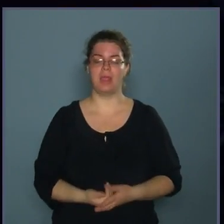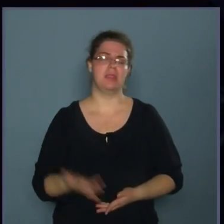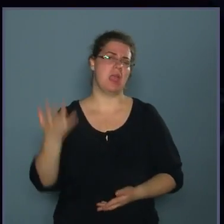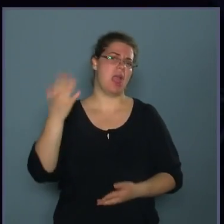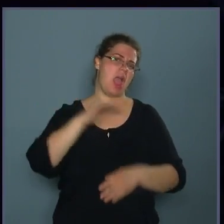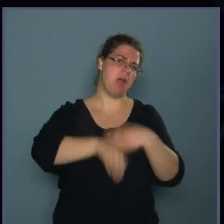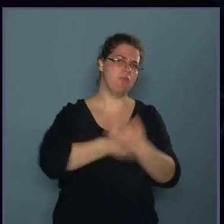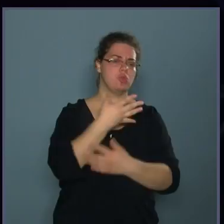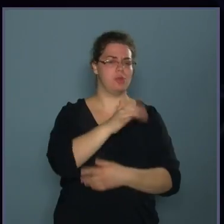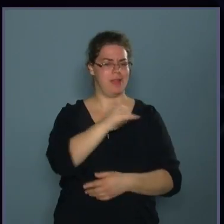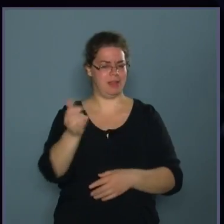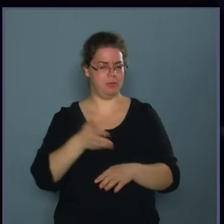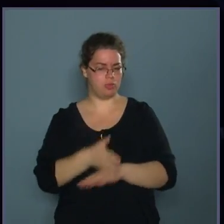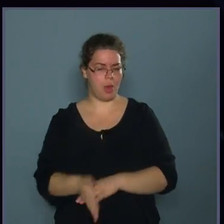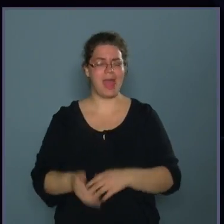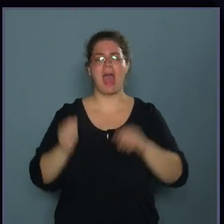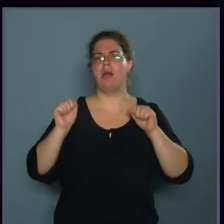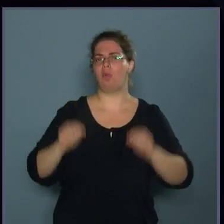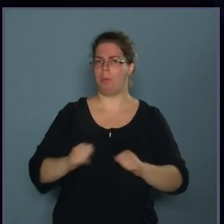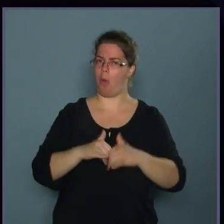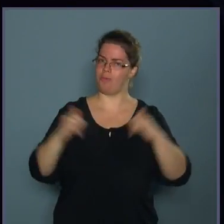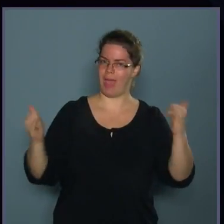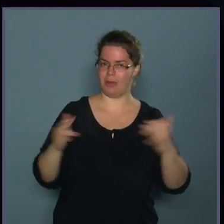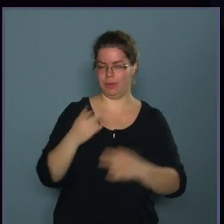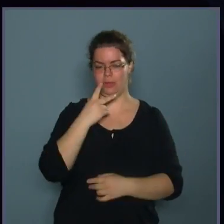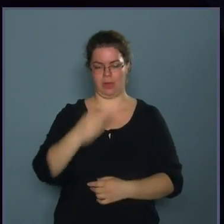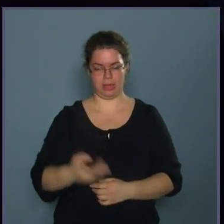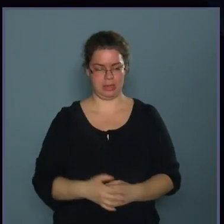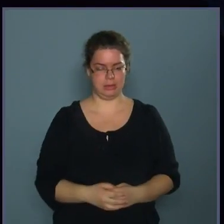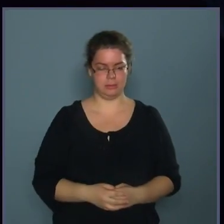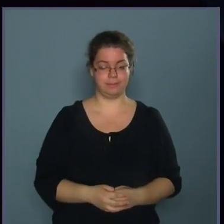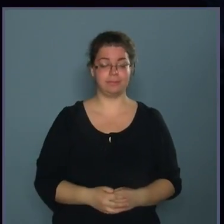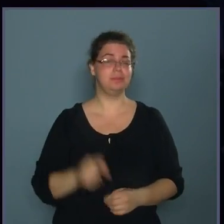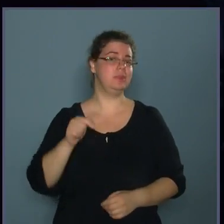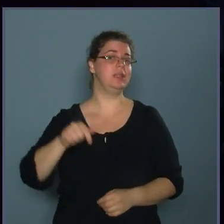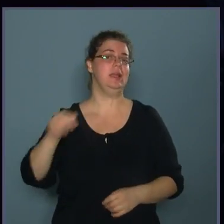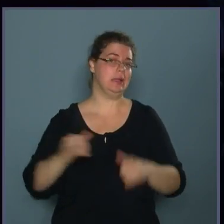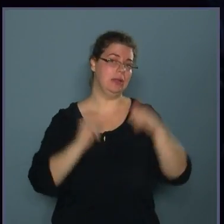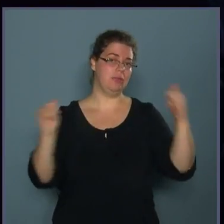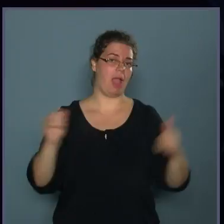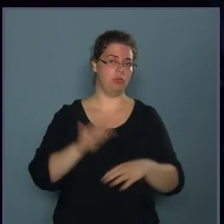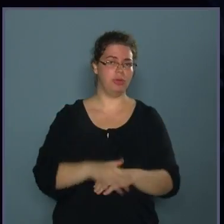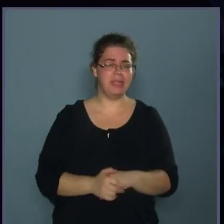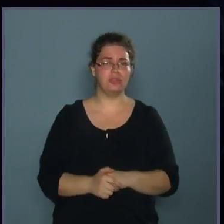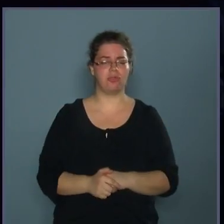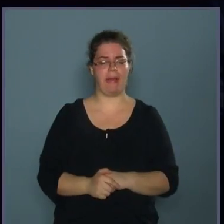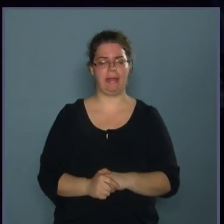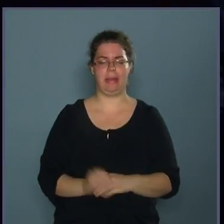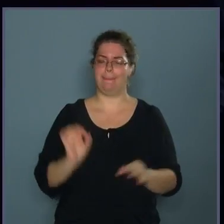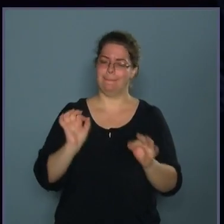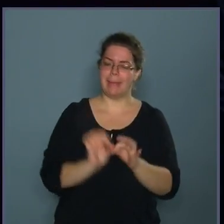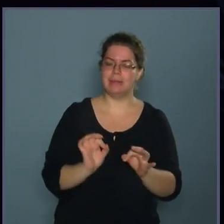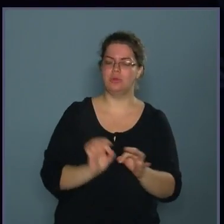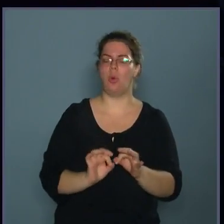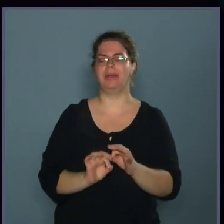év során, komoly fejlődésnek néztünk elébe, és ennek a fejlődésnek az